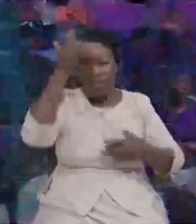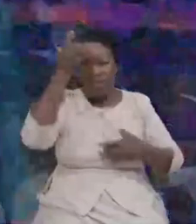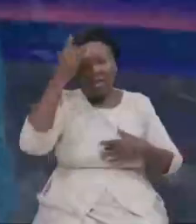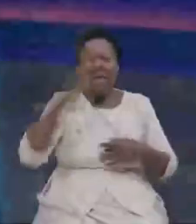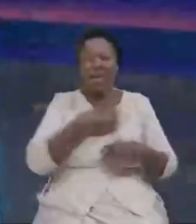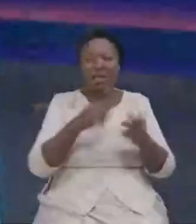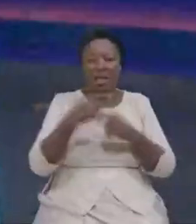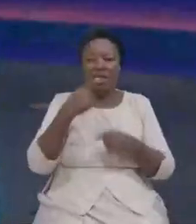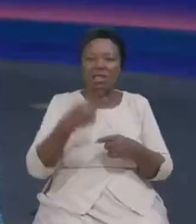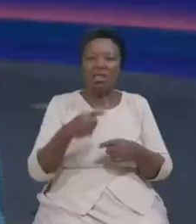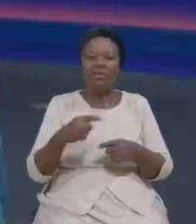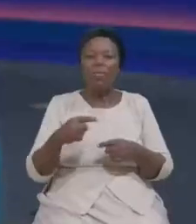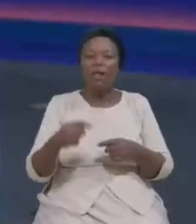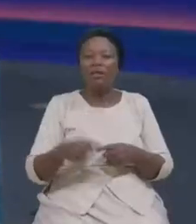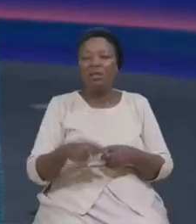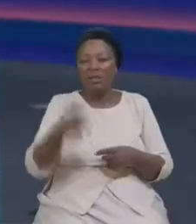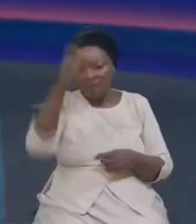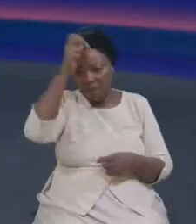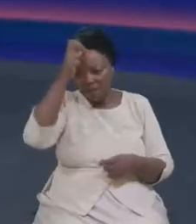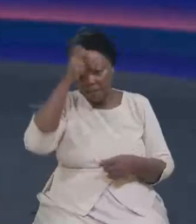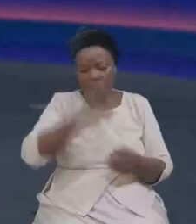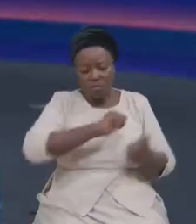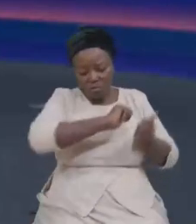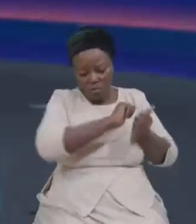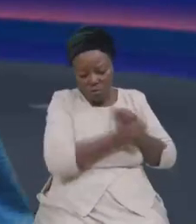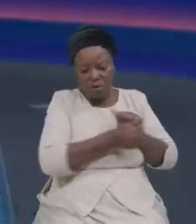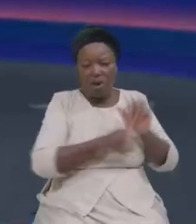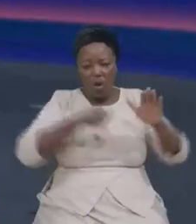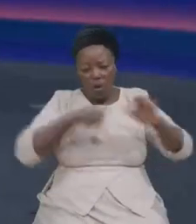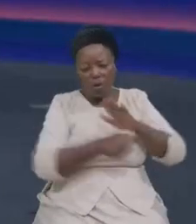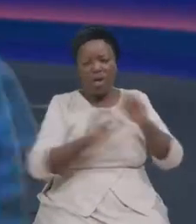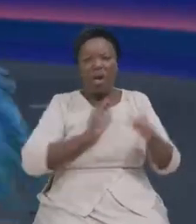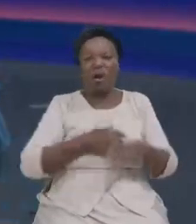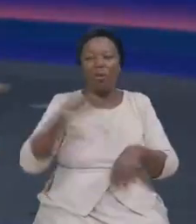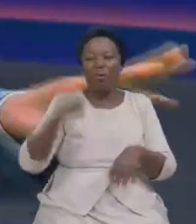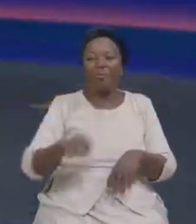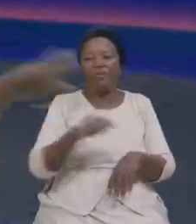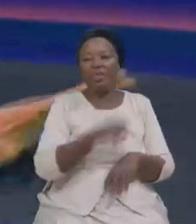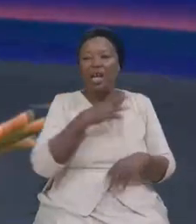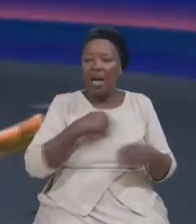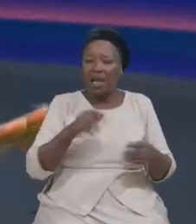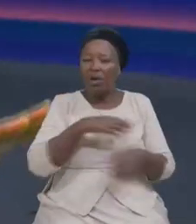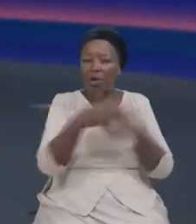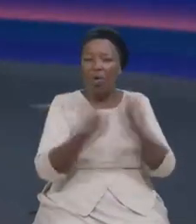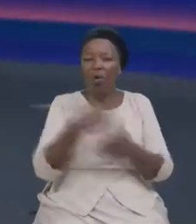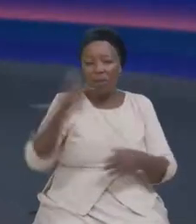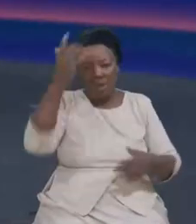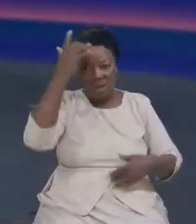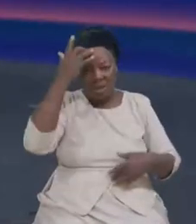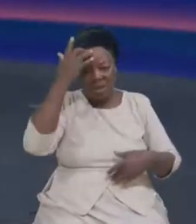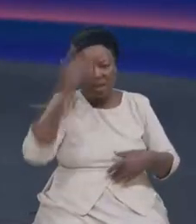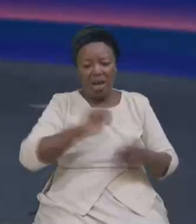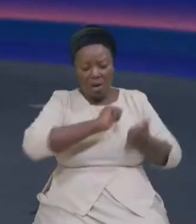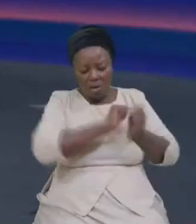nous avons Satan qui sera sous nos pieds, ses œuvres également foulées sous nos pieds, et toutes les maladies également foulées aux